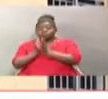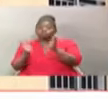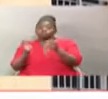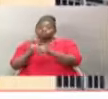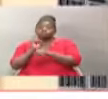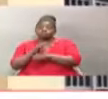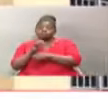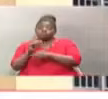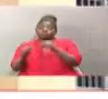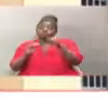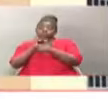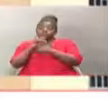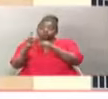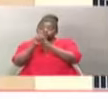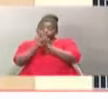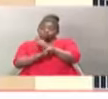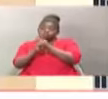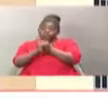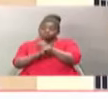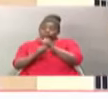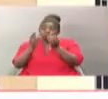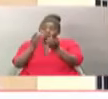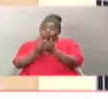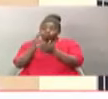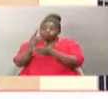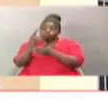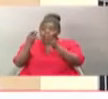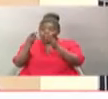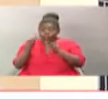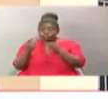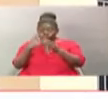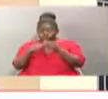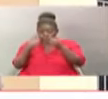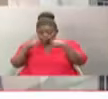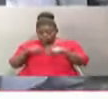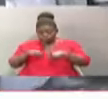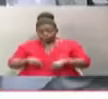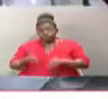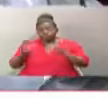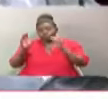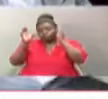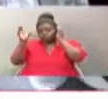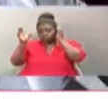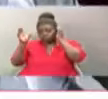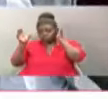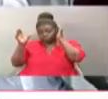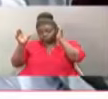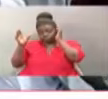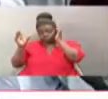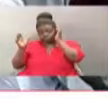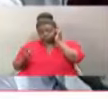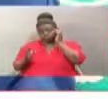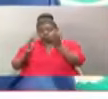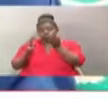abakola district basaba chimu kuteka birayiro bibalayidde mu nkola. Obwogezi obusere Masaka